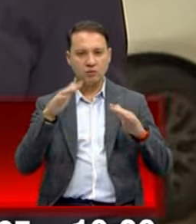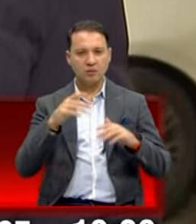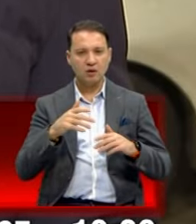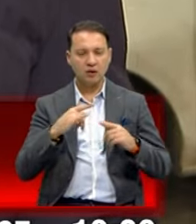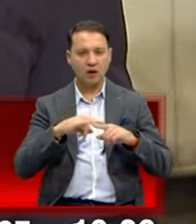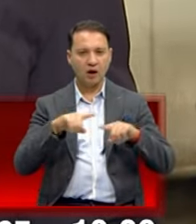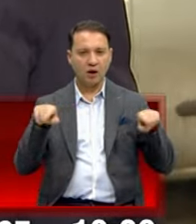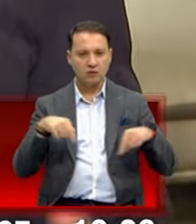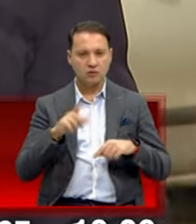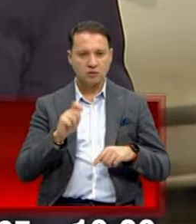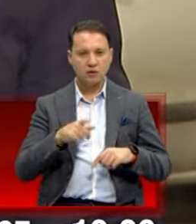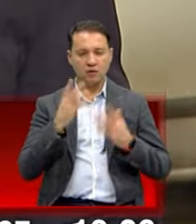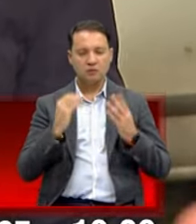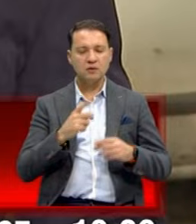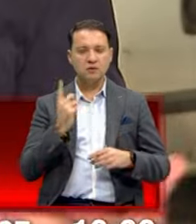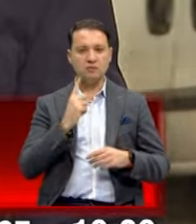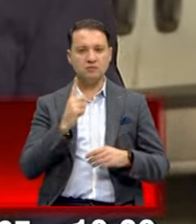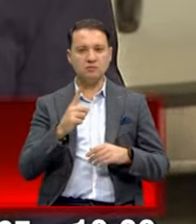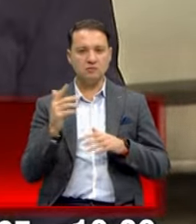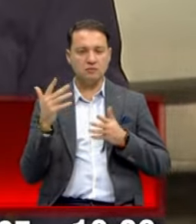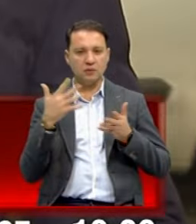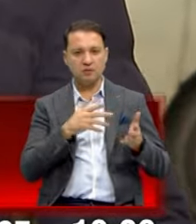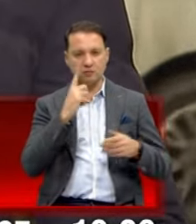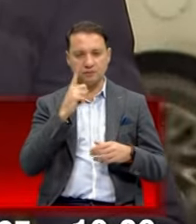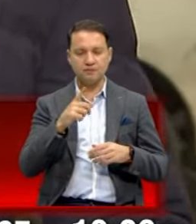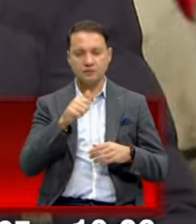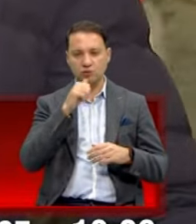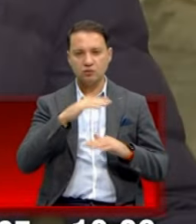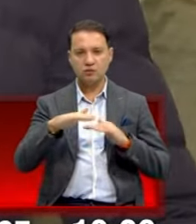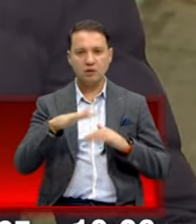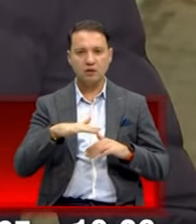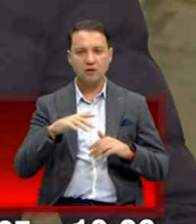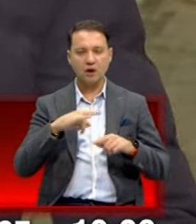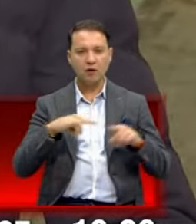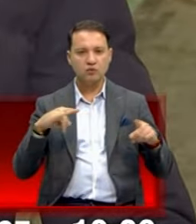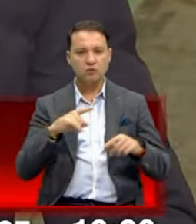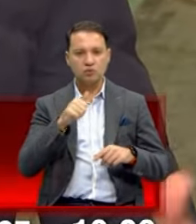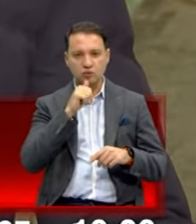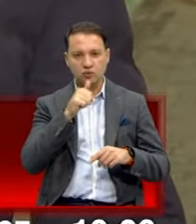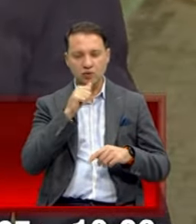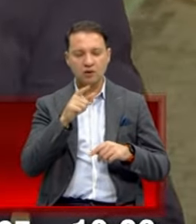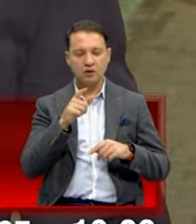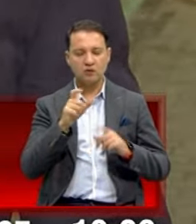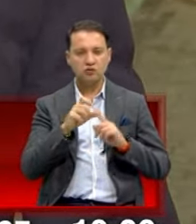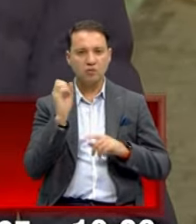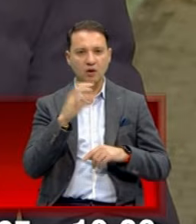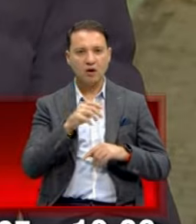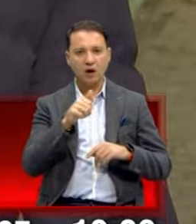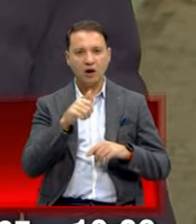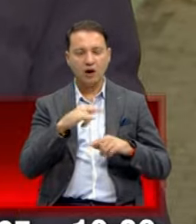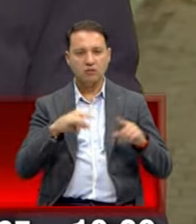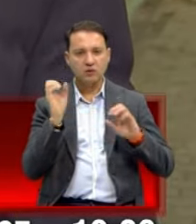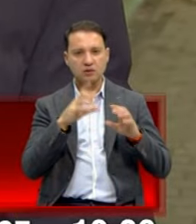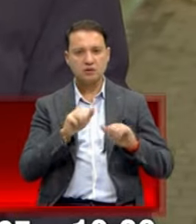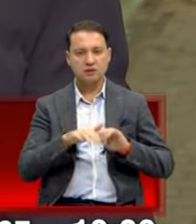yapıldı. Sonrasında da olabilecek herhangi bir akış durumunda o yüzey suyu toplama havuzundaki suların da atık havuzuna aktarılması için